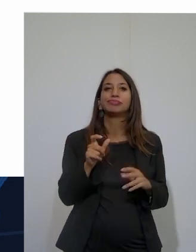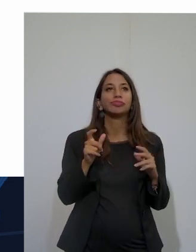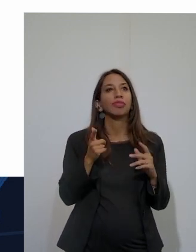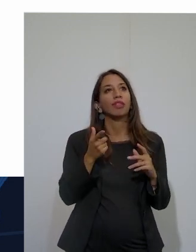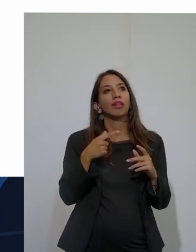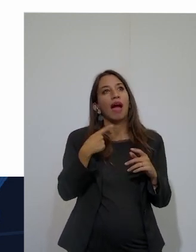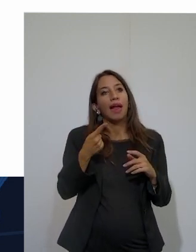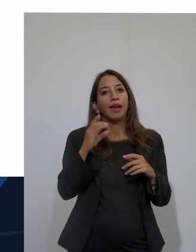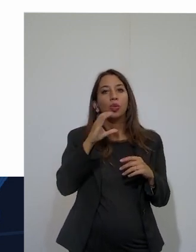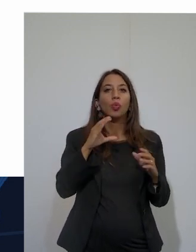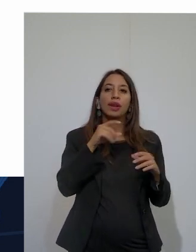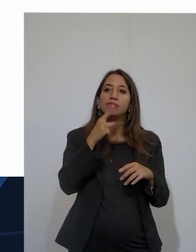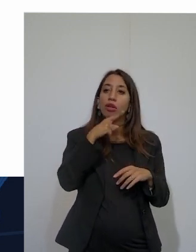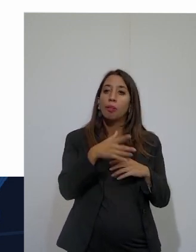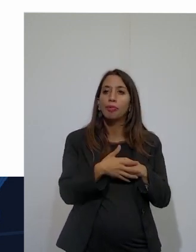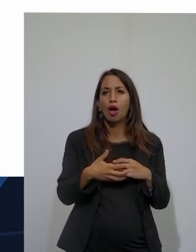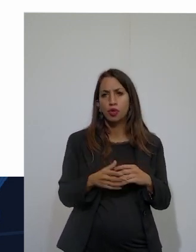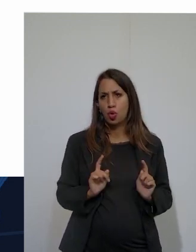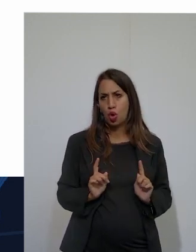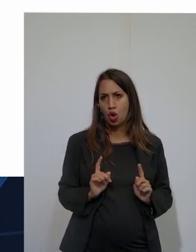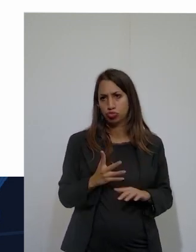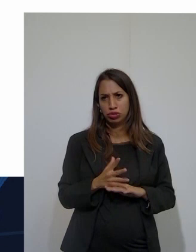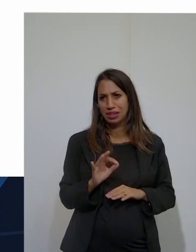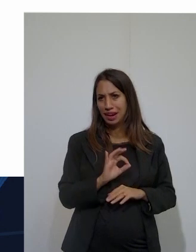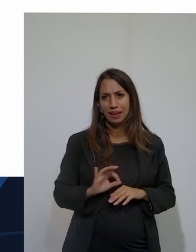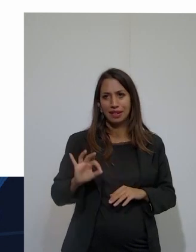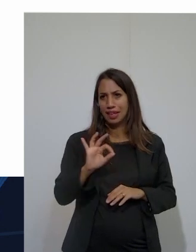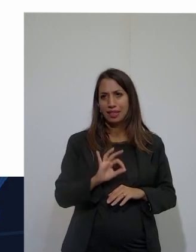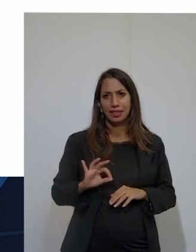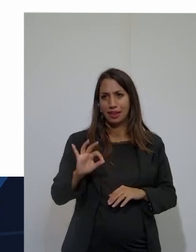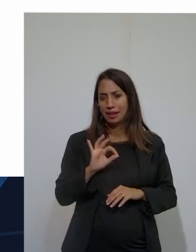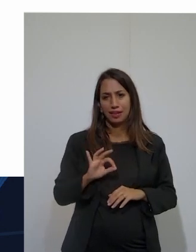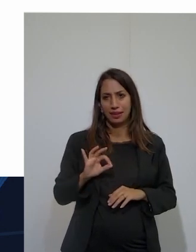povero, non stiamo parlando di un turismo